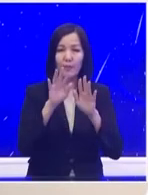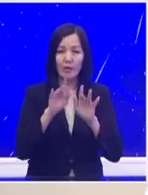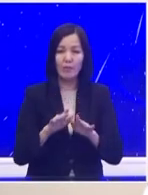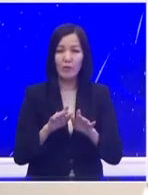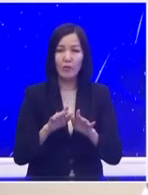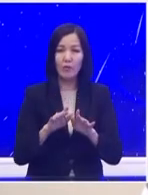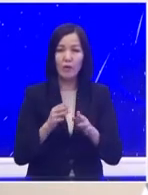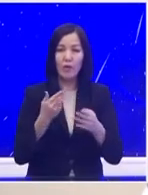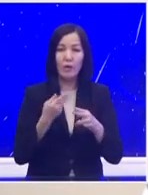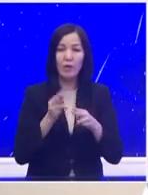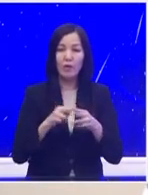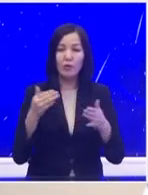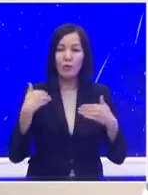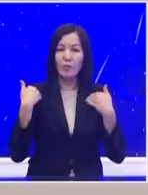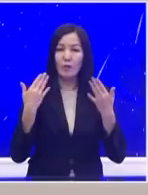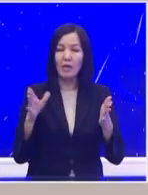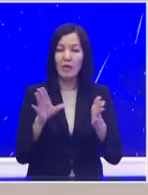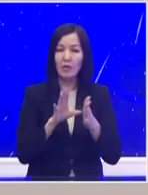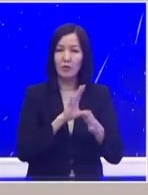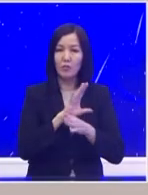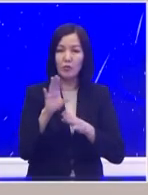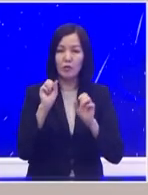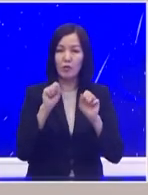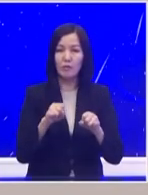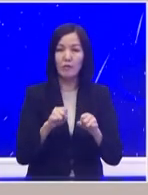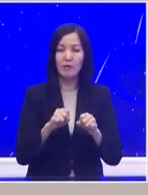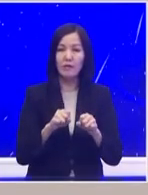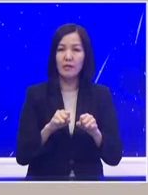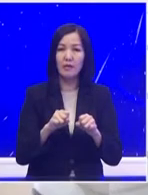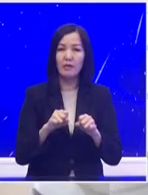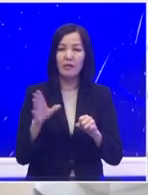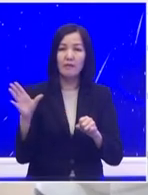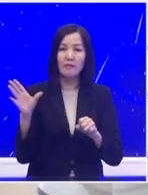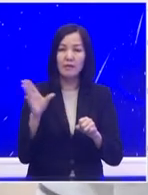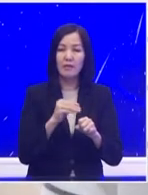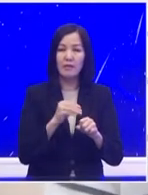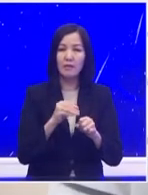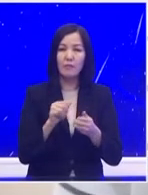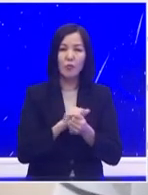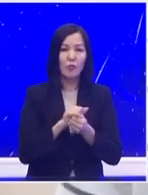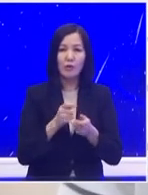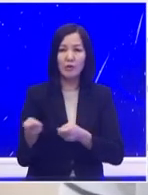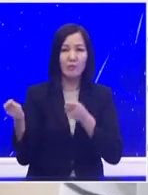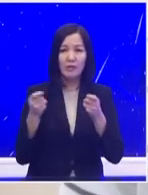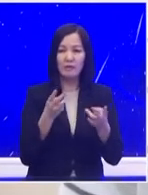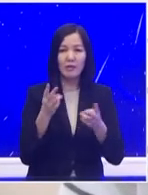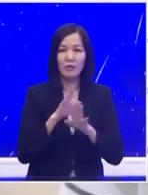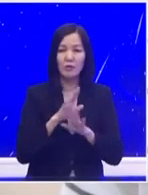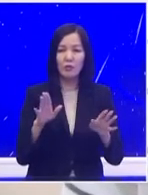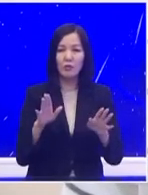которые представляют эти формы в электронном виде. 7 услуг у нас не автоматически. Не на бумажном носителе. Здесь мы призываем всех наших